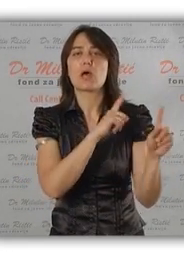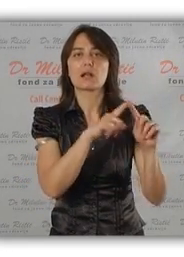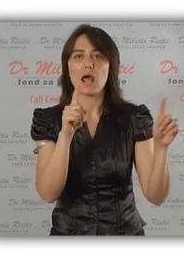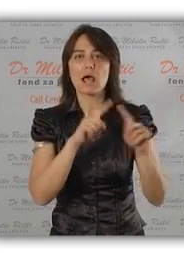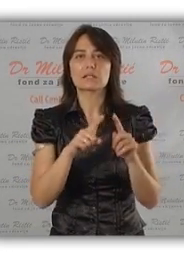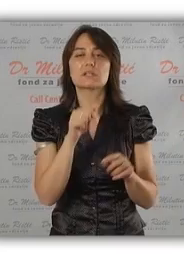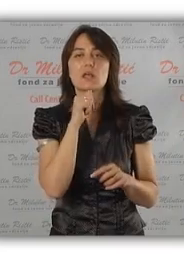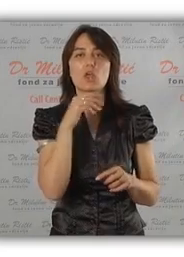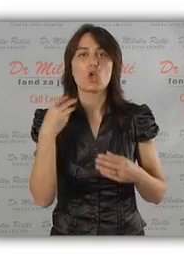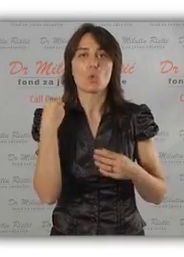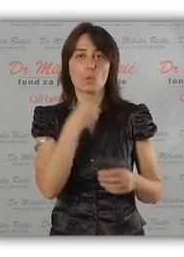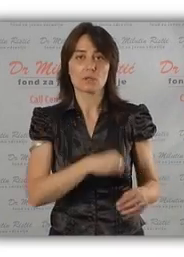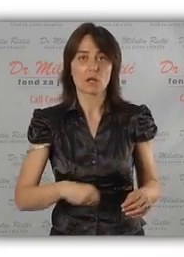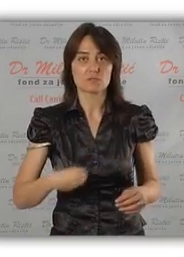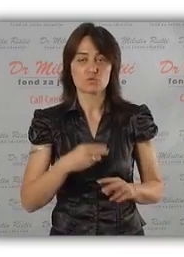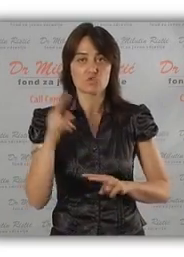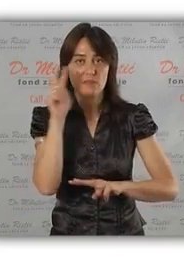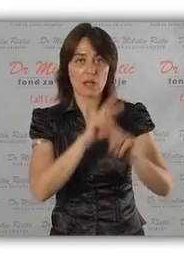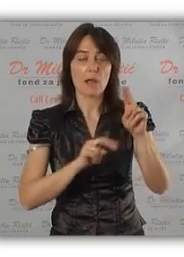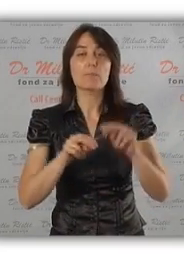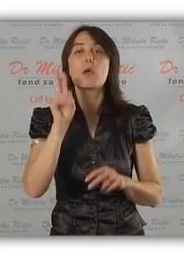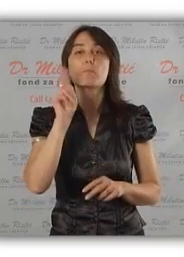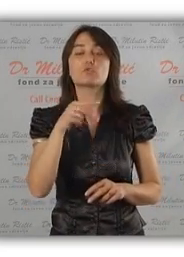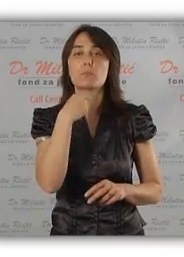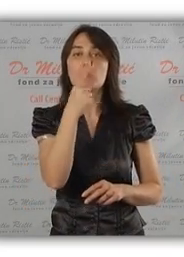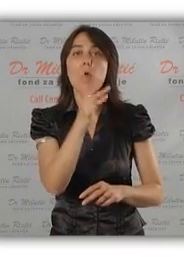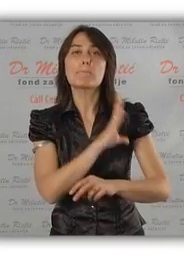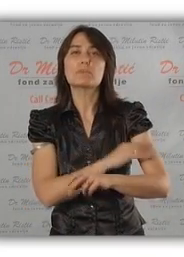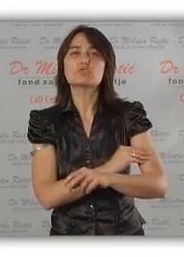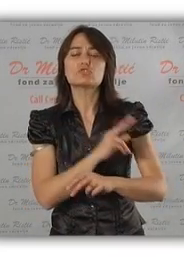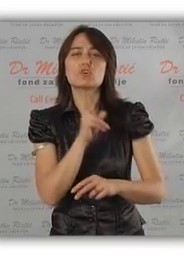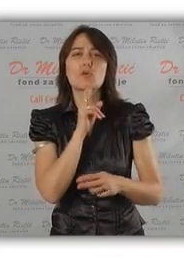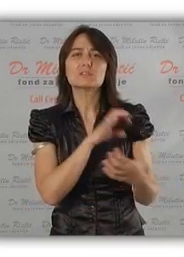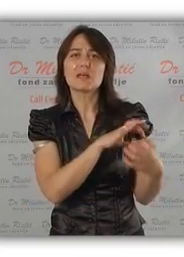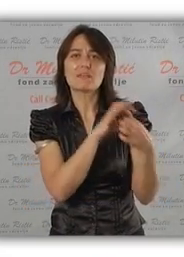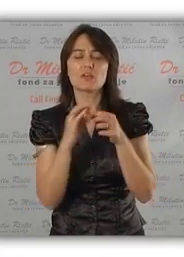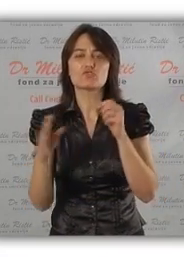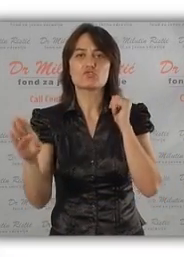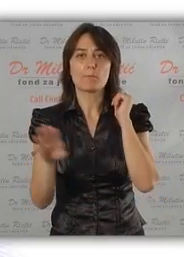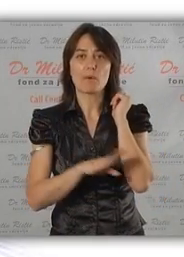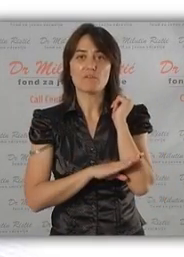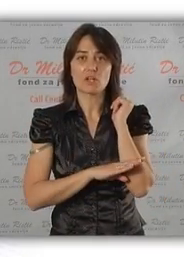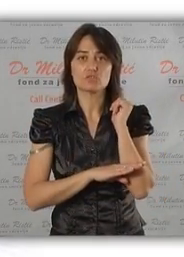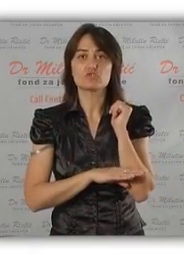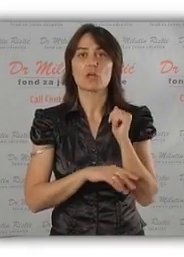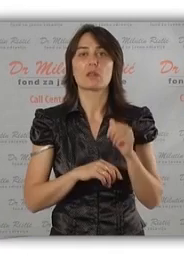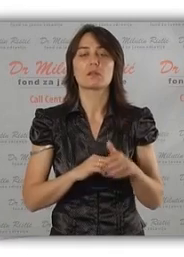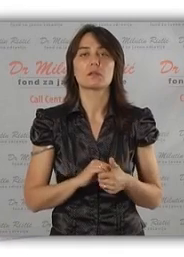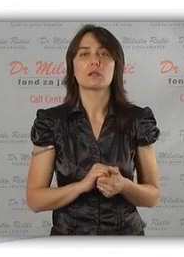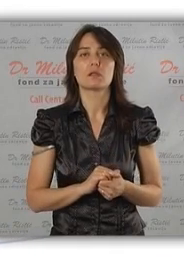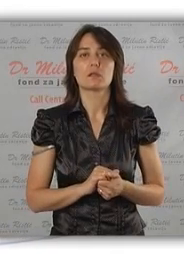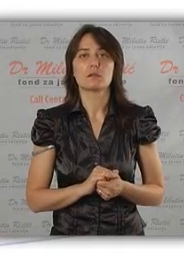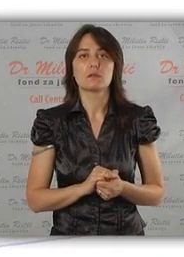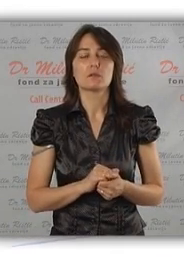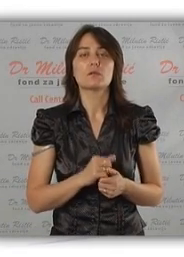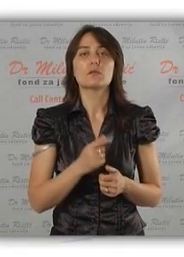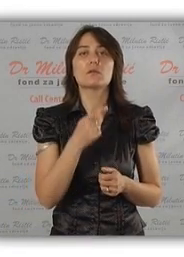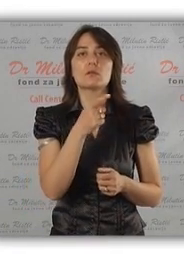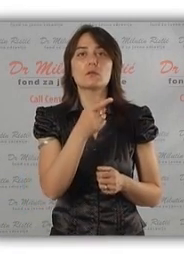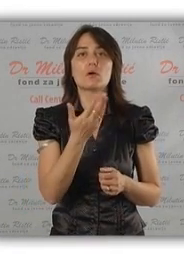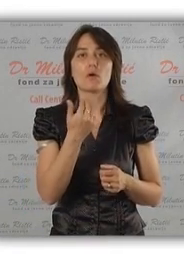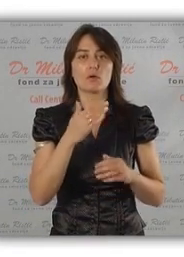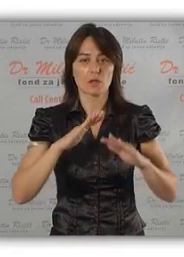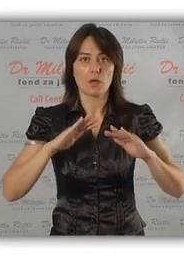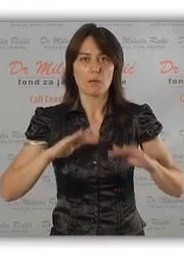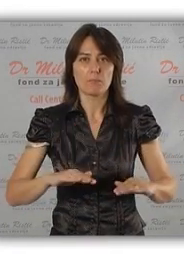lekova, interferentne struje, a zatim i ultrazvučna terapija. Možemo da kažemo da mišići koji su najčešće povređeni